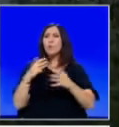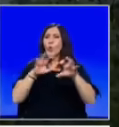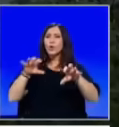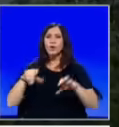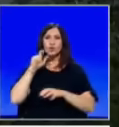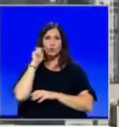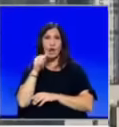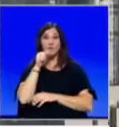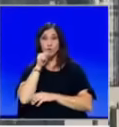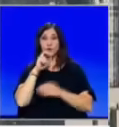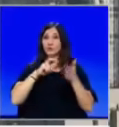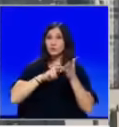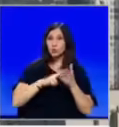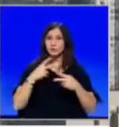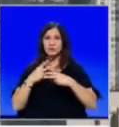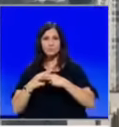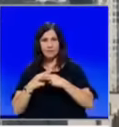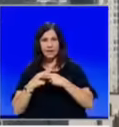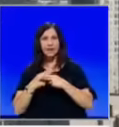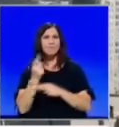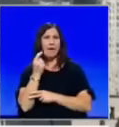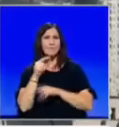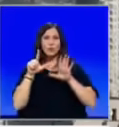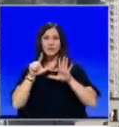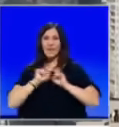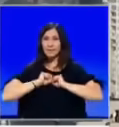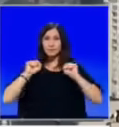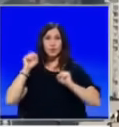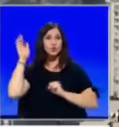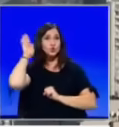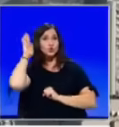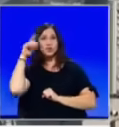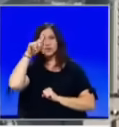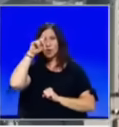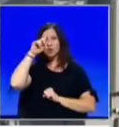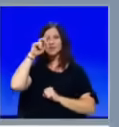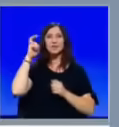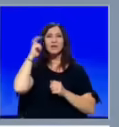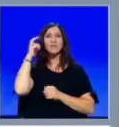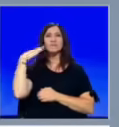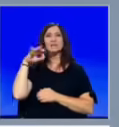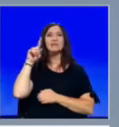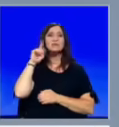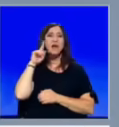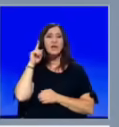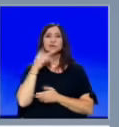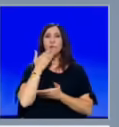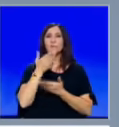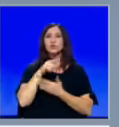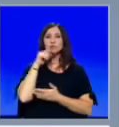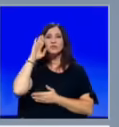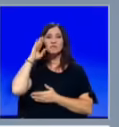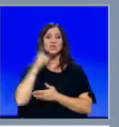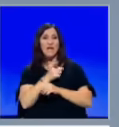райони на Украина водата и електричеството са спрени. Най-малко 7 експлозии се чуха в столицата Киев. Президентът Зеленски обяви, че руските сили